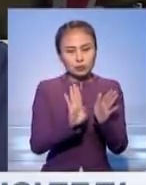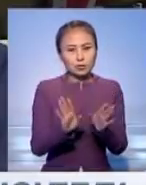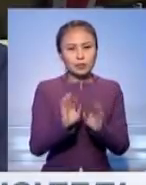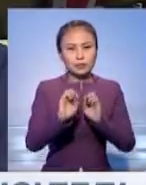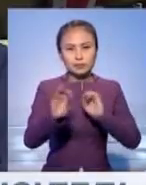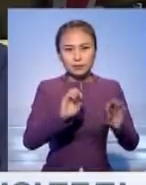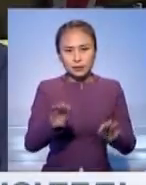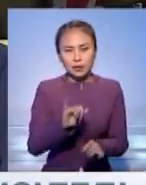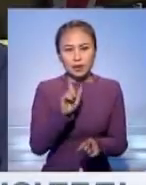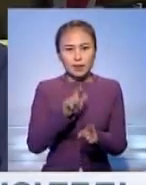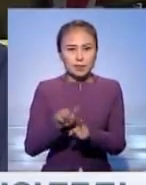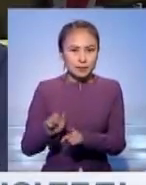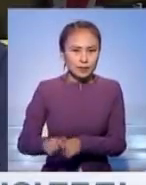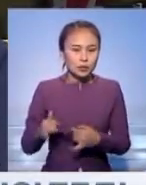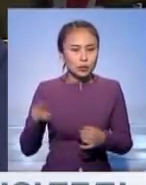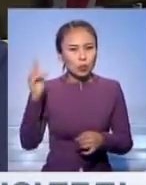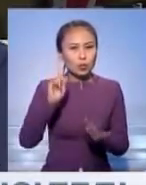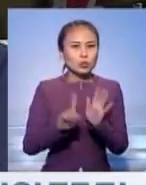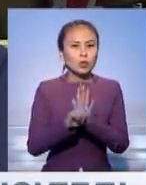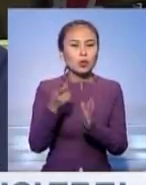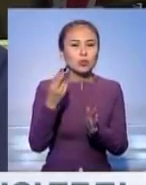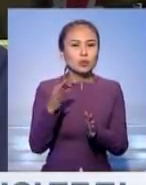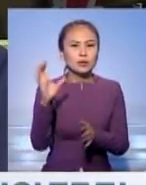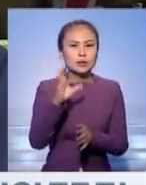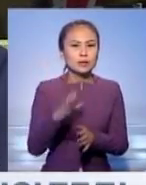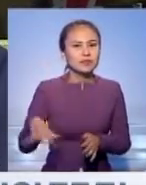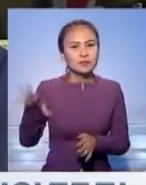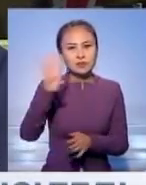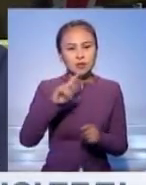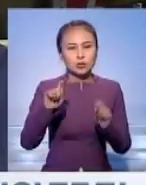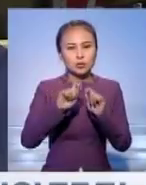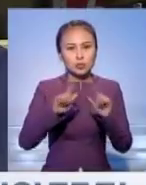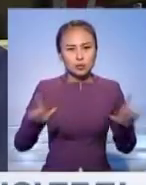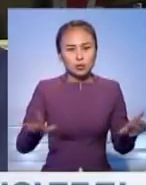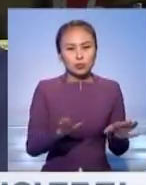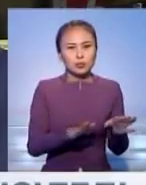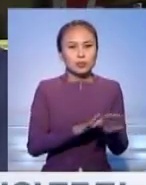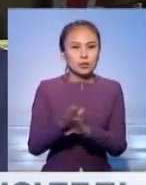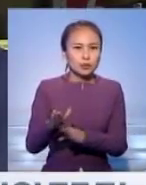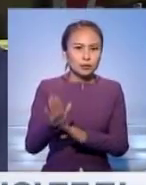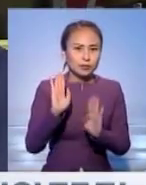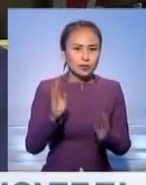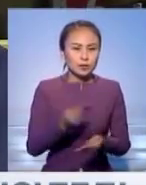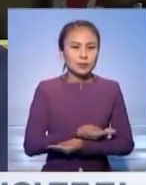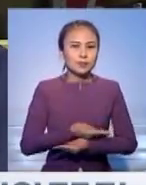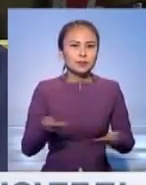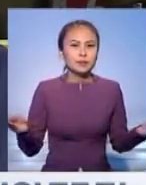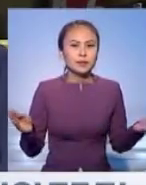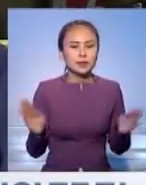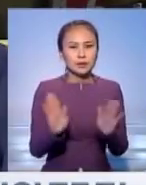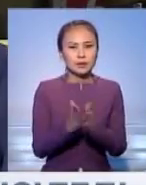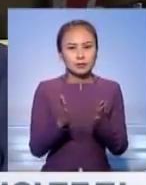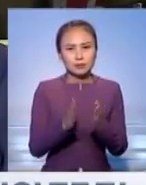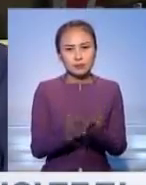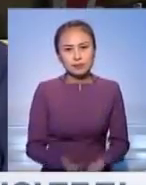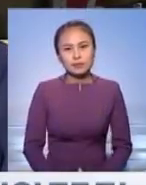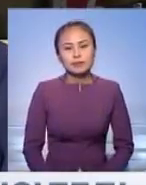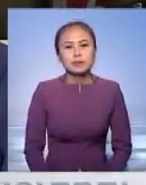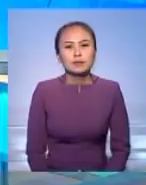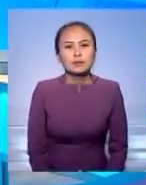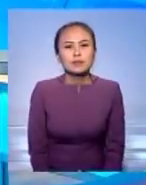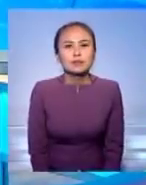жатыр. Жаңа оқу жылы басталғанша барлық мектептер оқулықпен толық қамтылып, оқушылардың қолына тиетін болады.